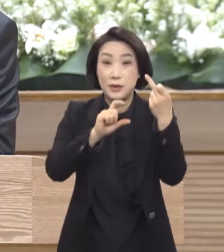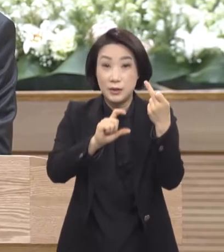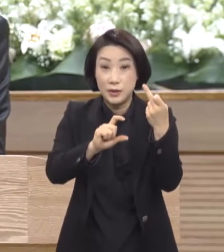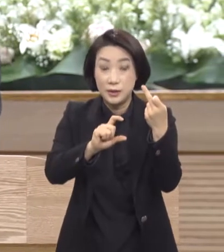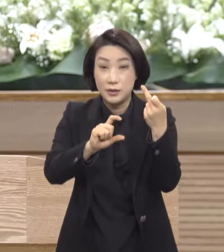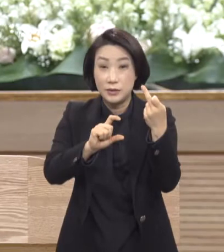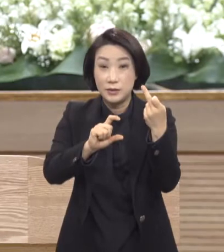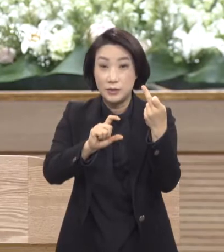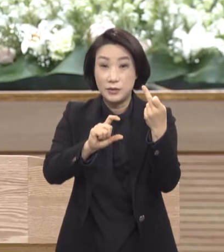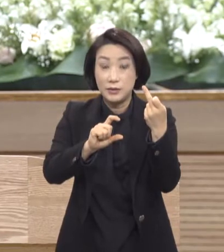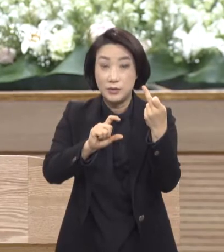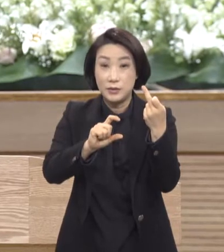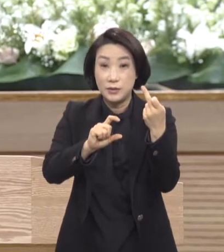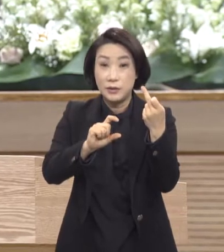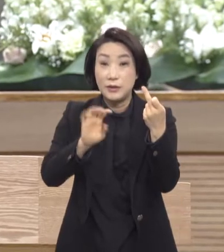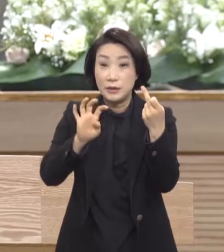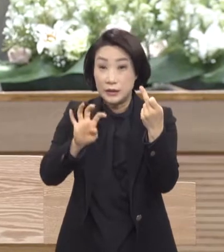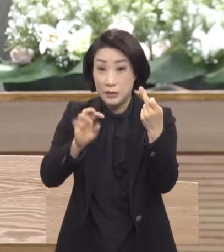12장